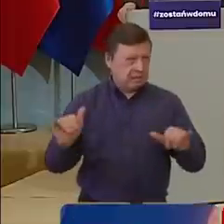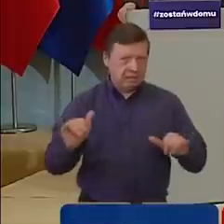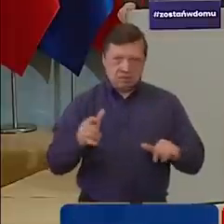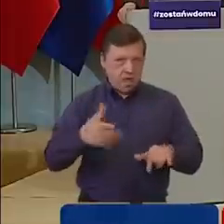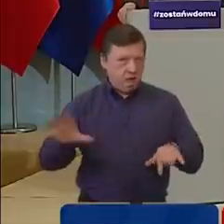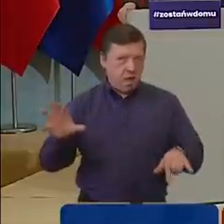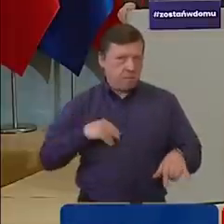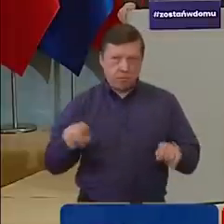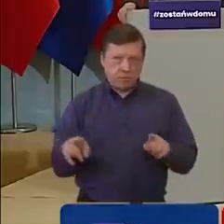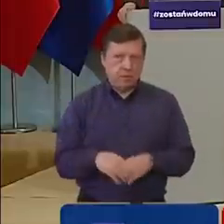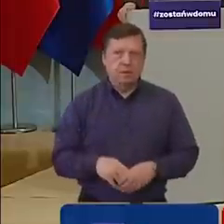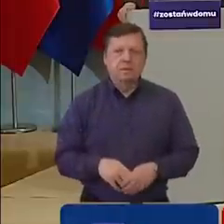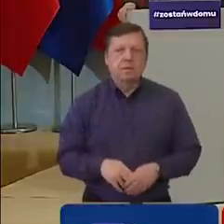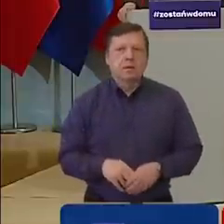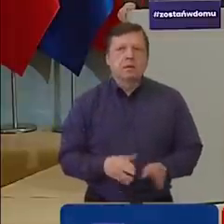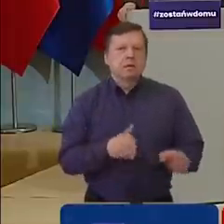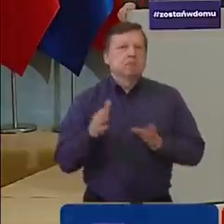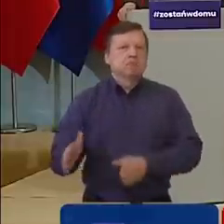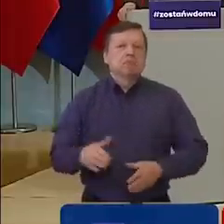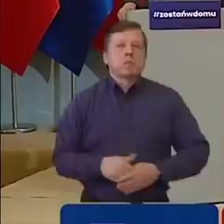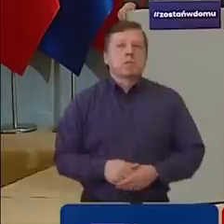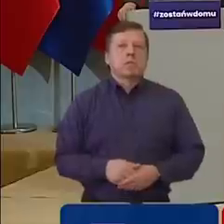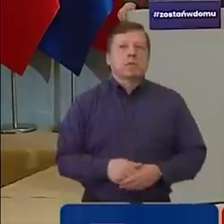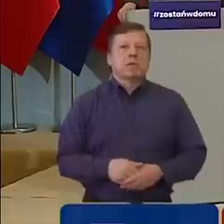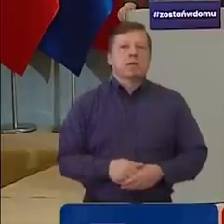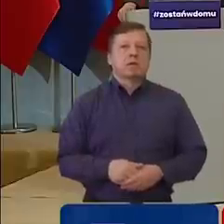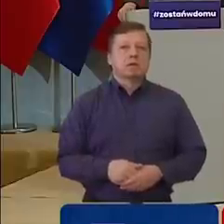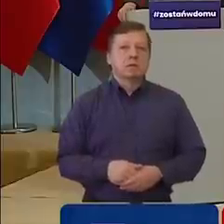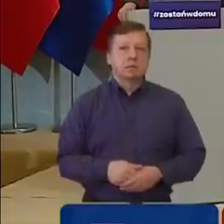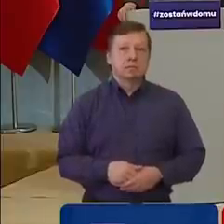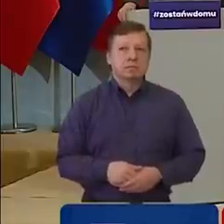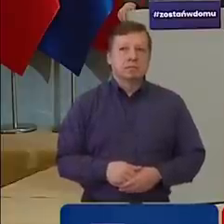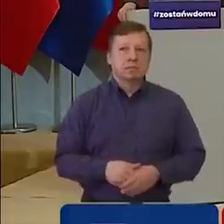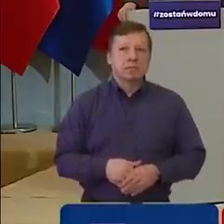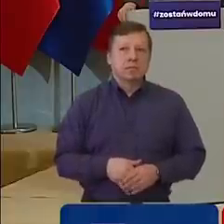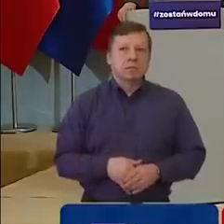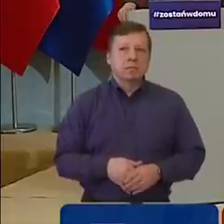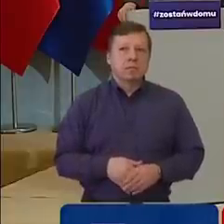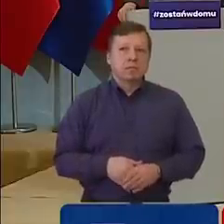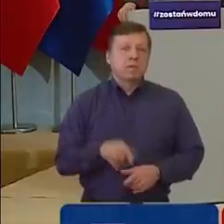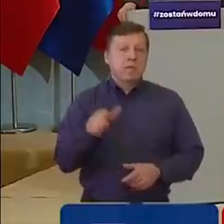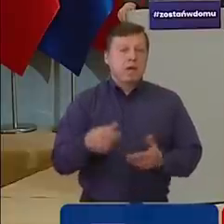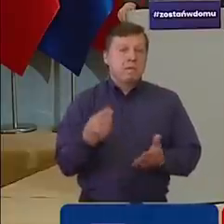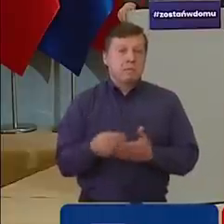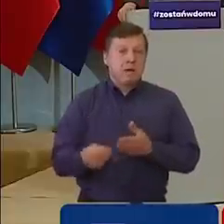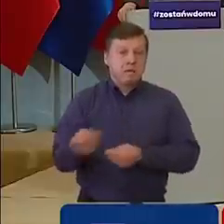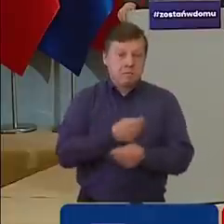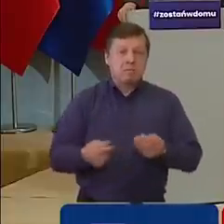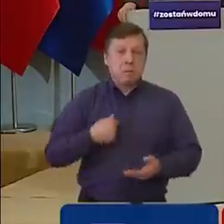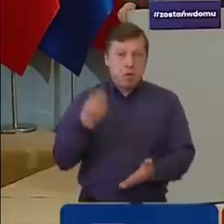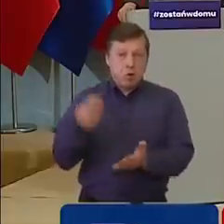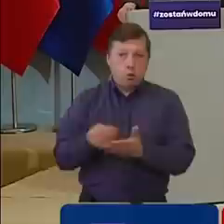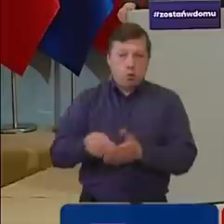było. Rozszerzyliśmy też zakres tych instytucji, tych instrumentów finansowych, które możemy skupywać,